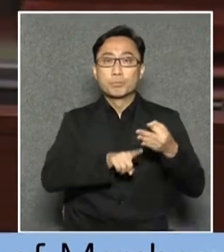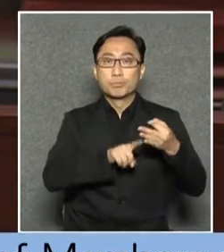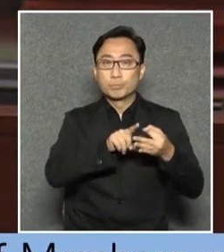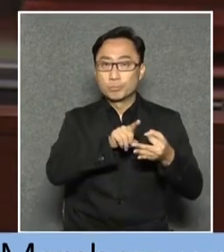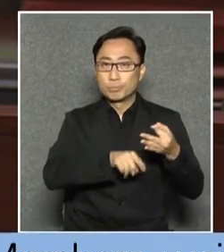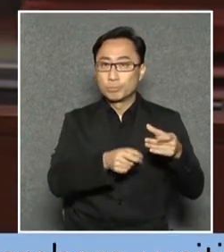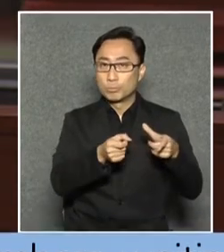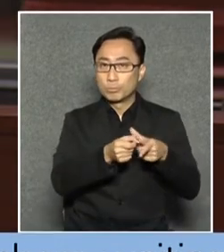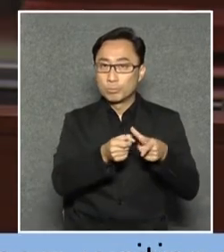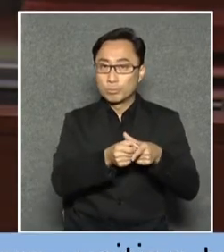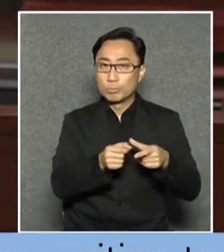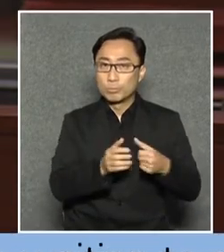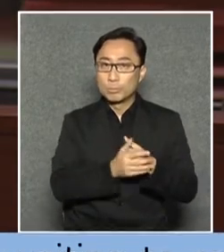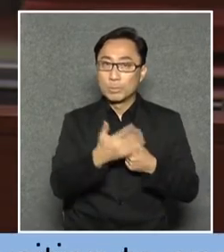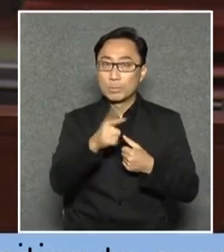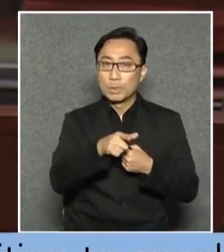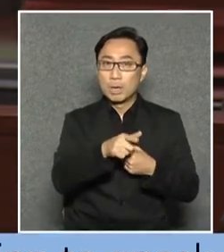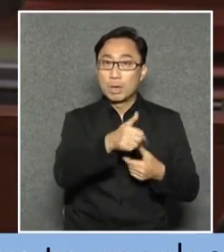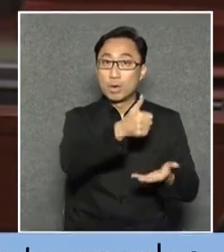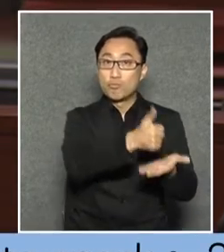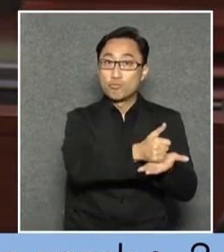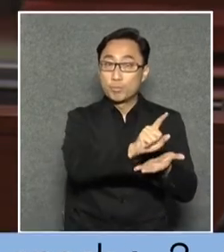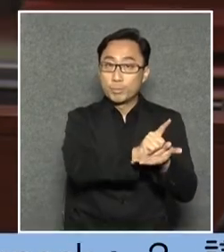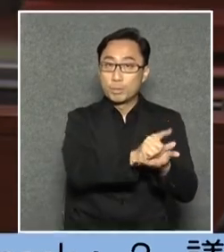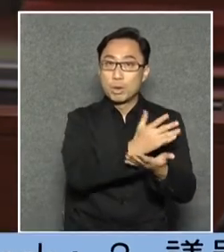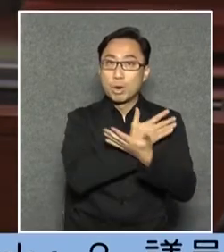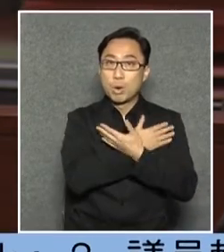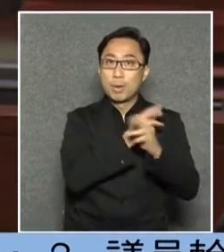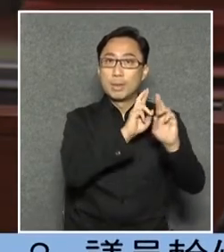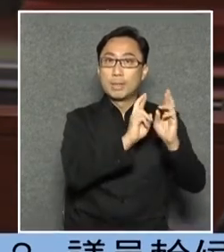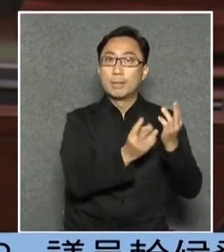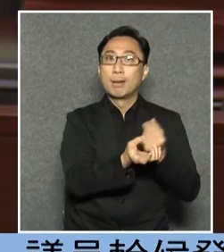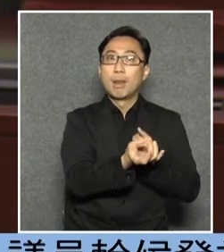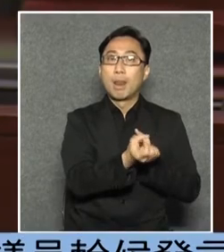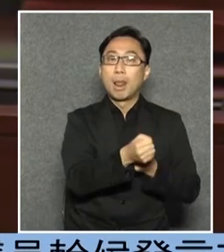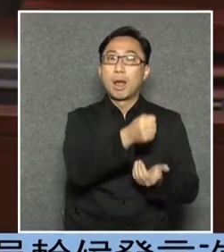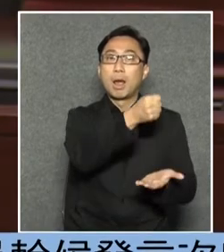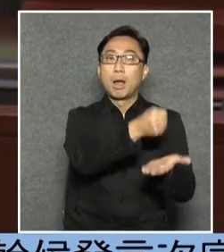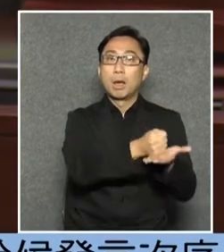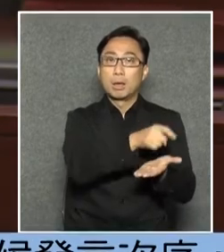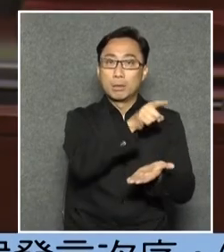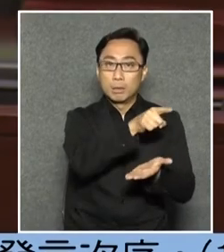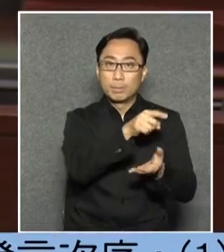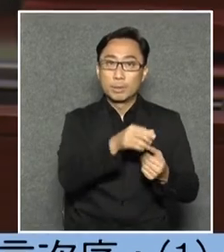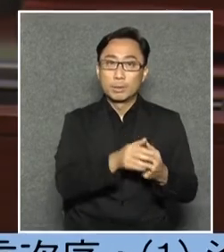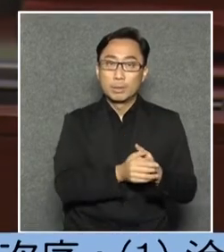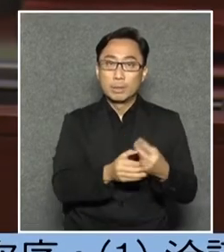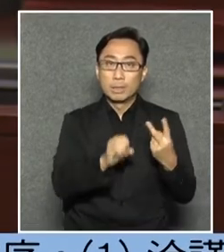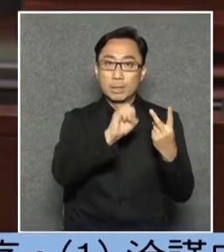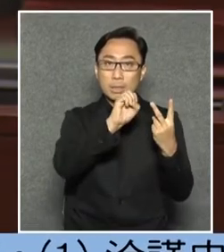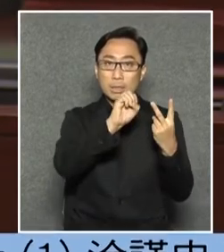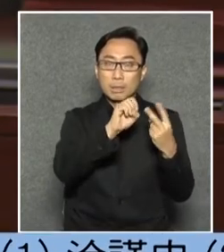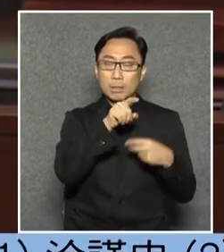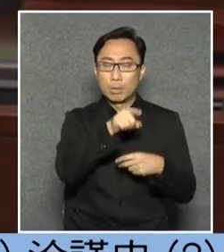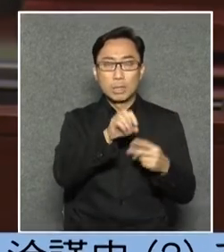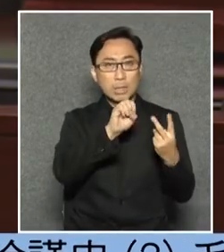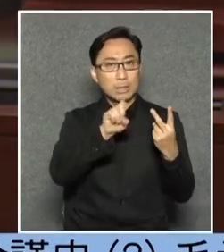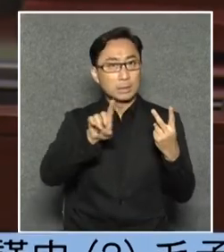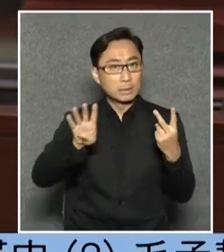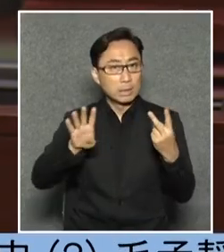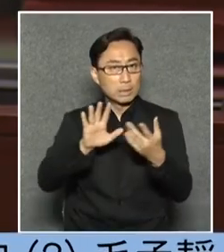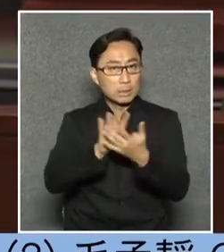咁，但系咧佢就喺爱尔兰嗰度注册嘅，系呢个佢咧就喺